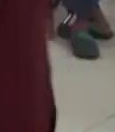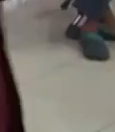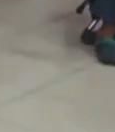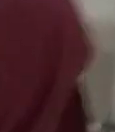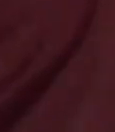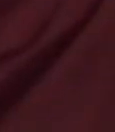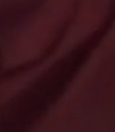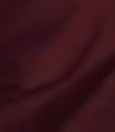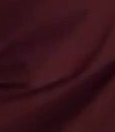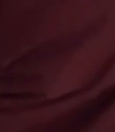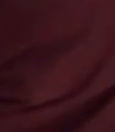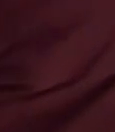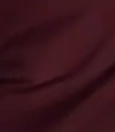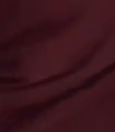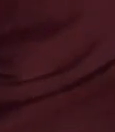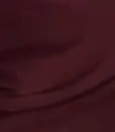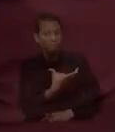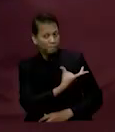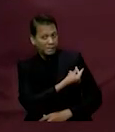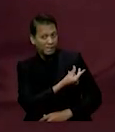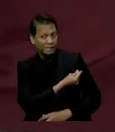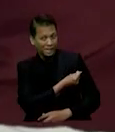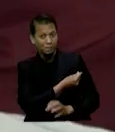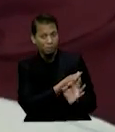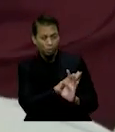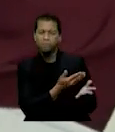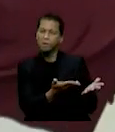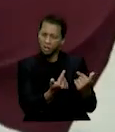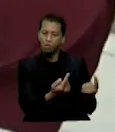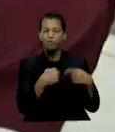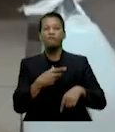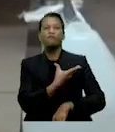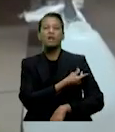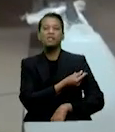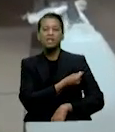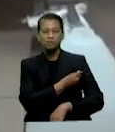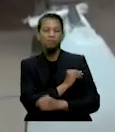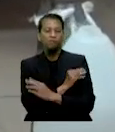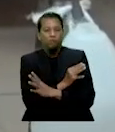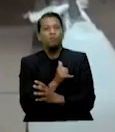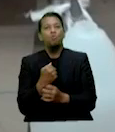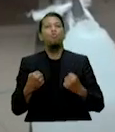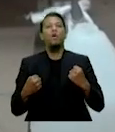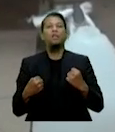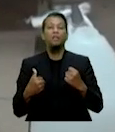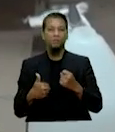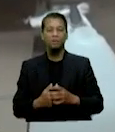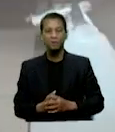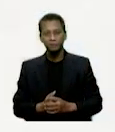Warga yang belum melakukan vaksin booster diminta segera melakukan suntik booster agar kekebalan tubuh makin kuat dan terhindar dari virus